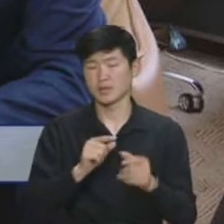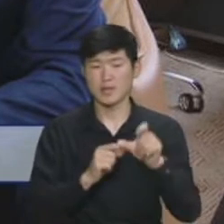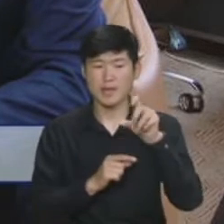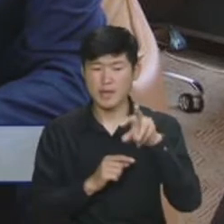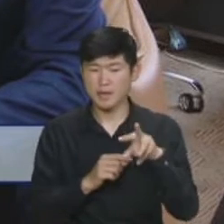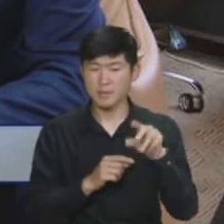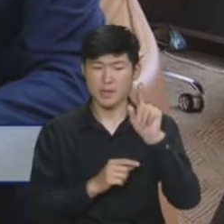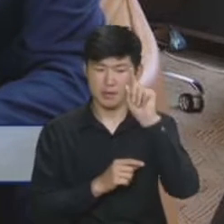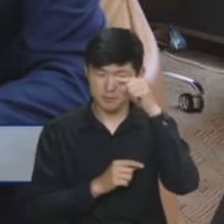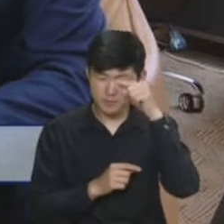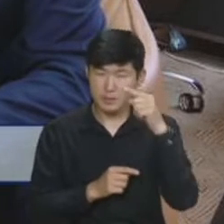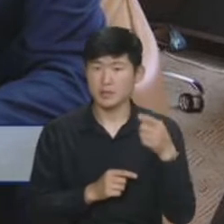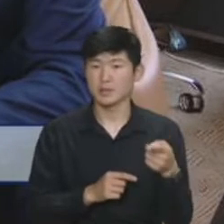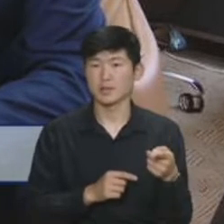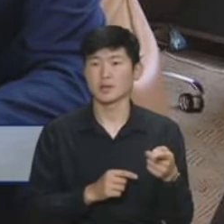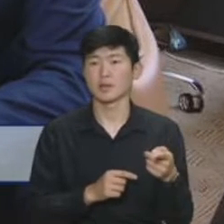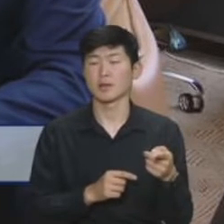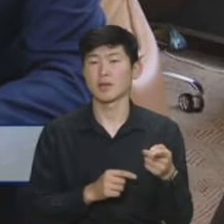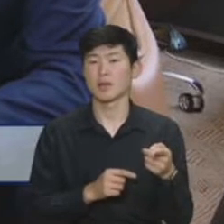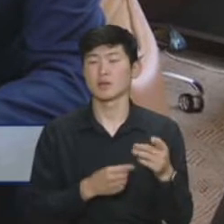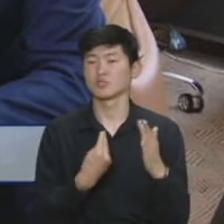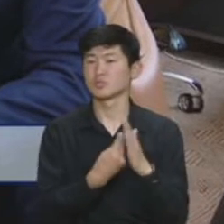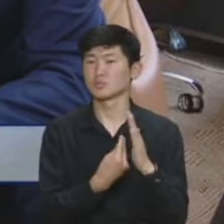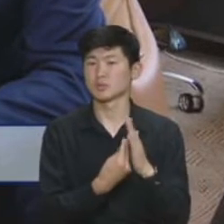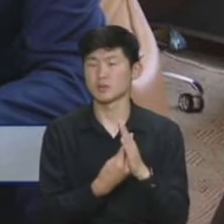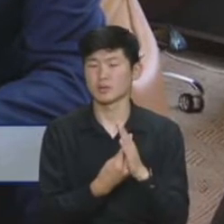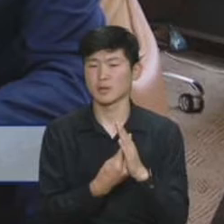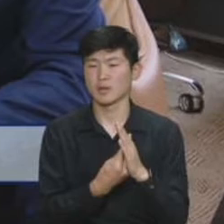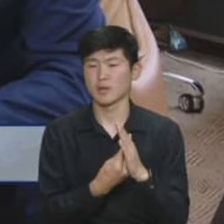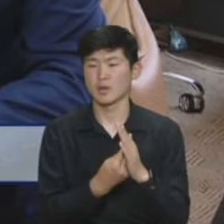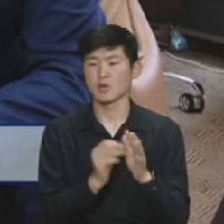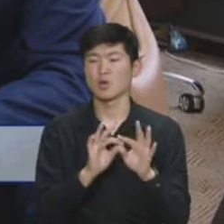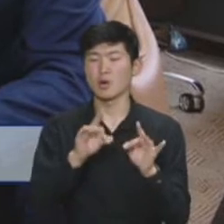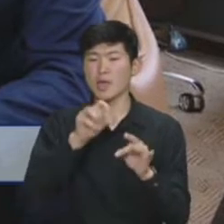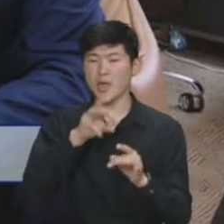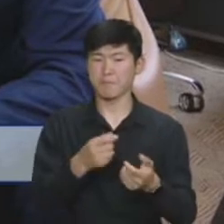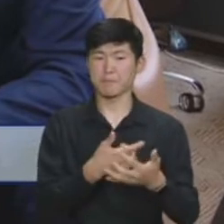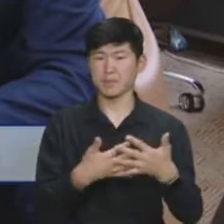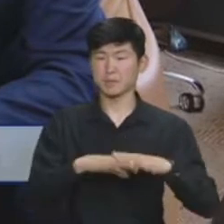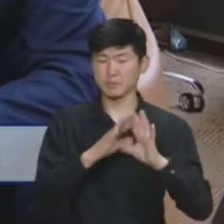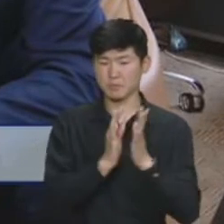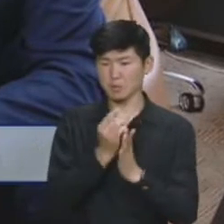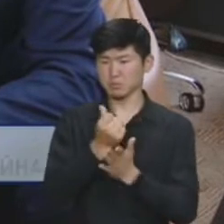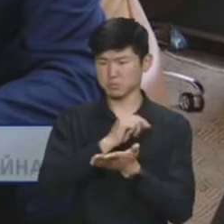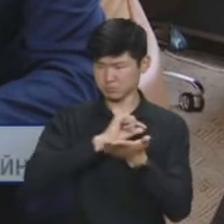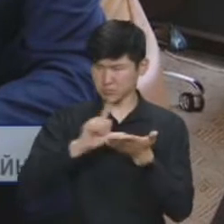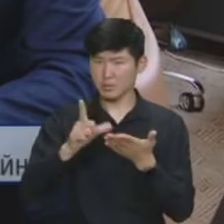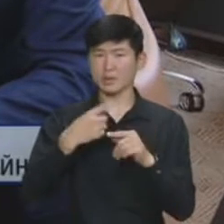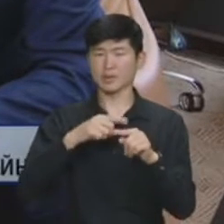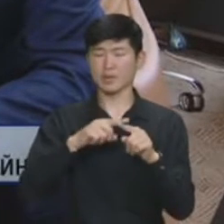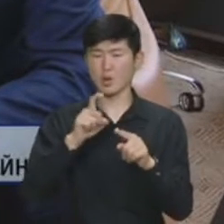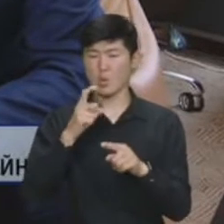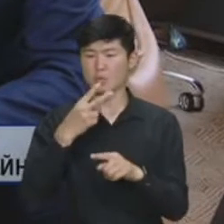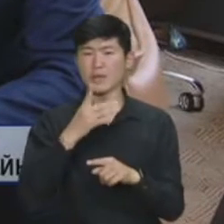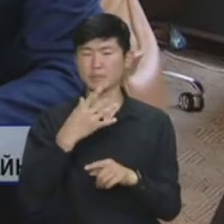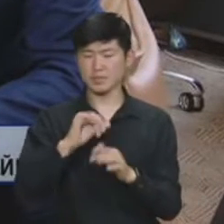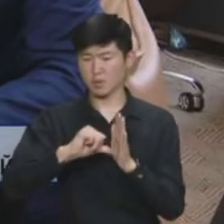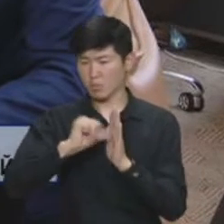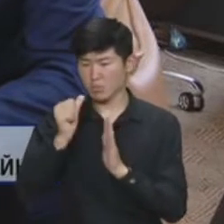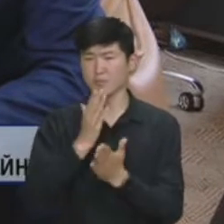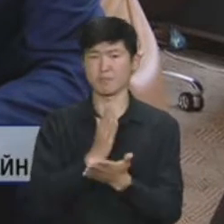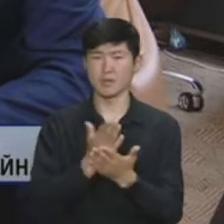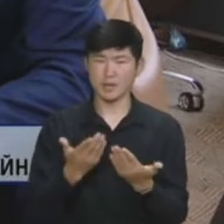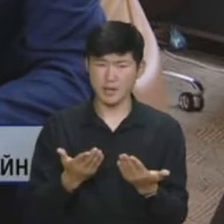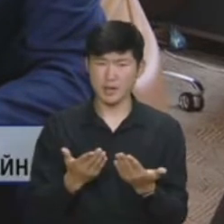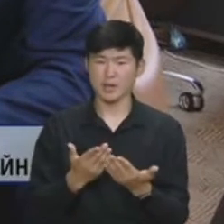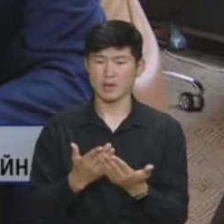энэ эмэмлэгийн одоо юу гэдгийг жишээ нь хэрэгслүү за эмийн бүтээгдэхүүний үн ханш өндөр дээр нэгэ хүртээмжтэй бус байгаад